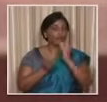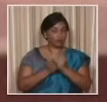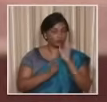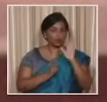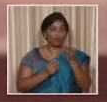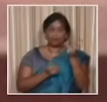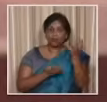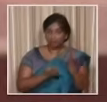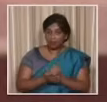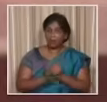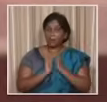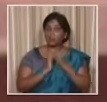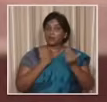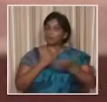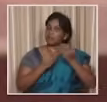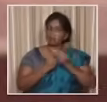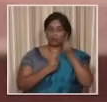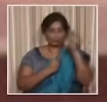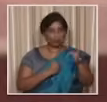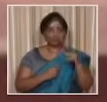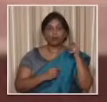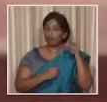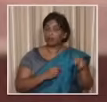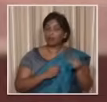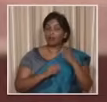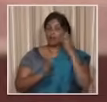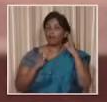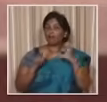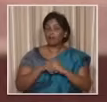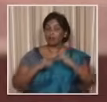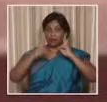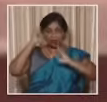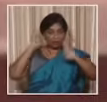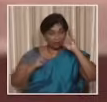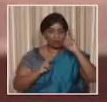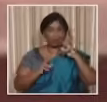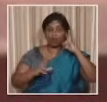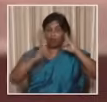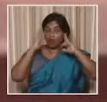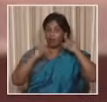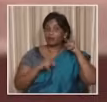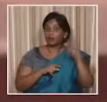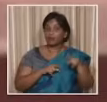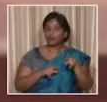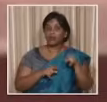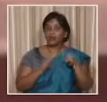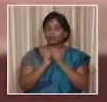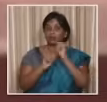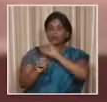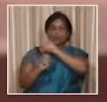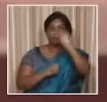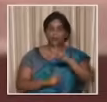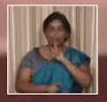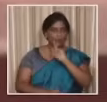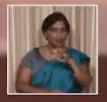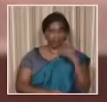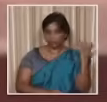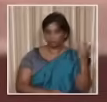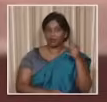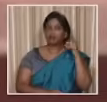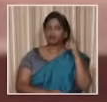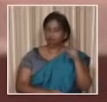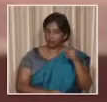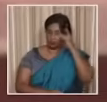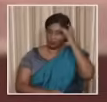සල්ලි අරගෙන පන්සල් හදන්න දුන්නට මෙයාගේ නෝනාගේ සැලුන් එකේ කොණ්ඩේ කපන තැනට මේ සේවකයෝ ගෙනියන්න දුන්නේ නැහැ.